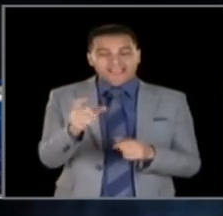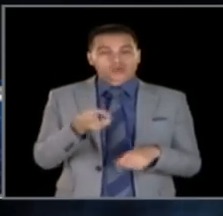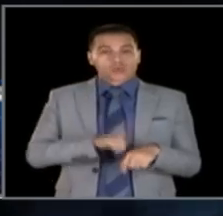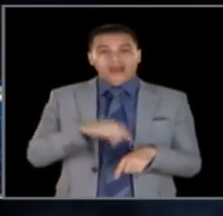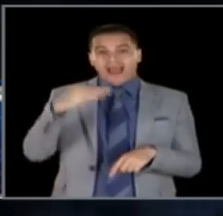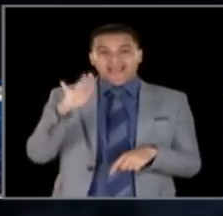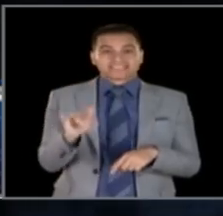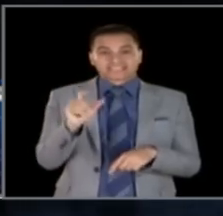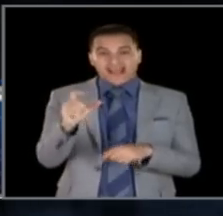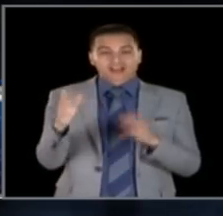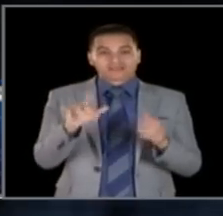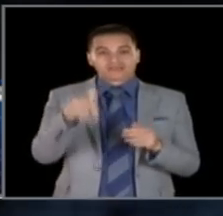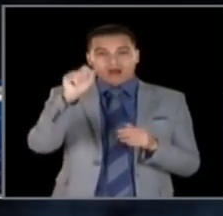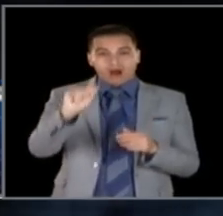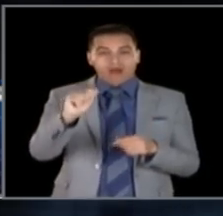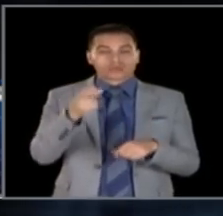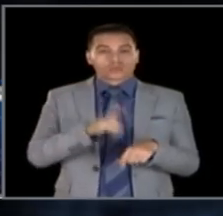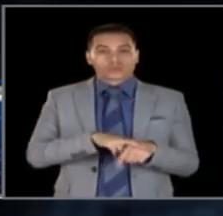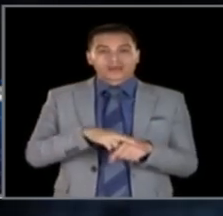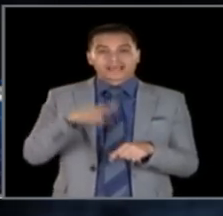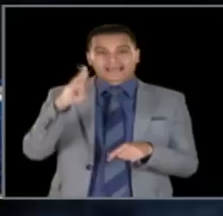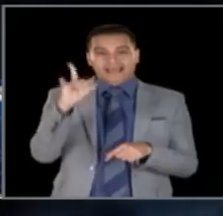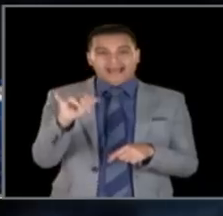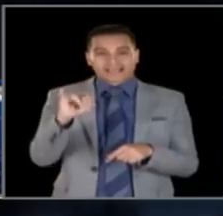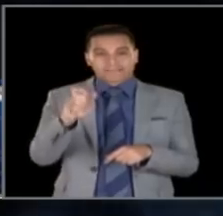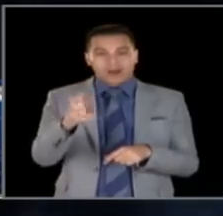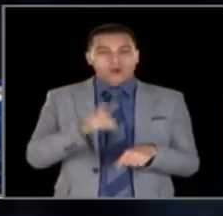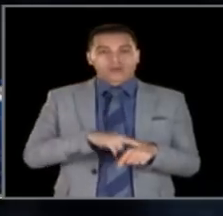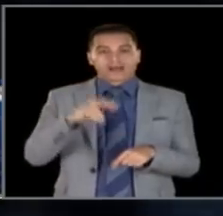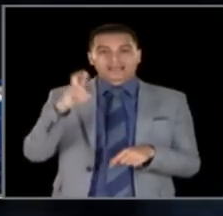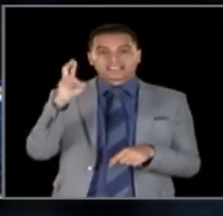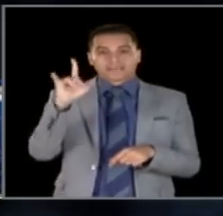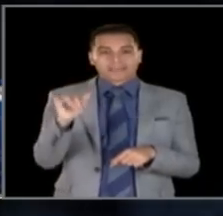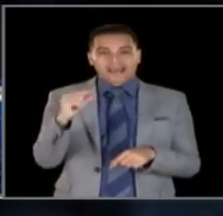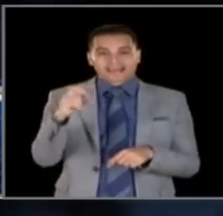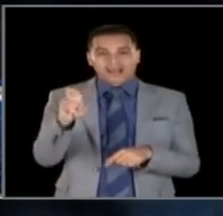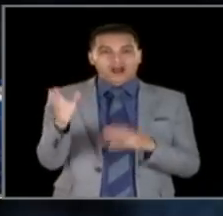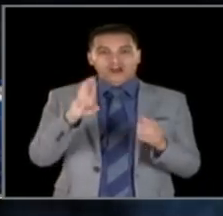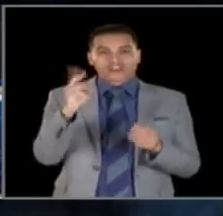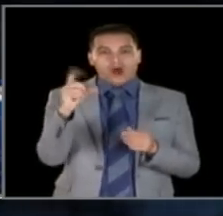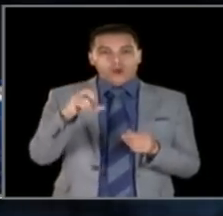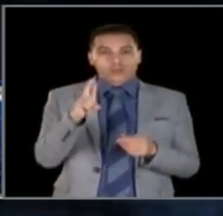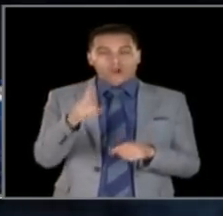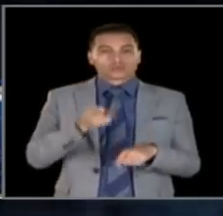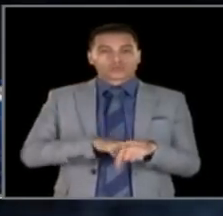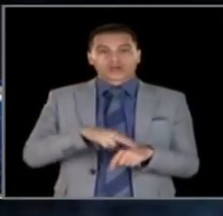حسين رياض، كريمة، والفنان القدير يوسف